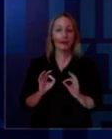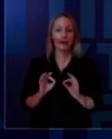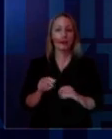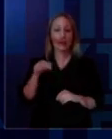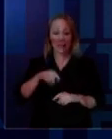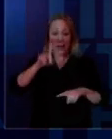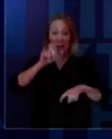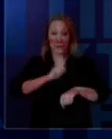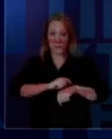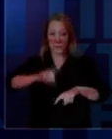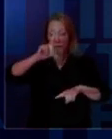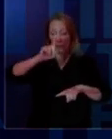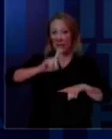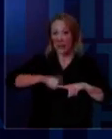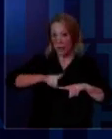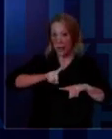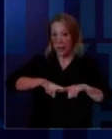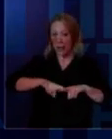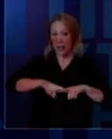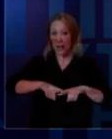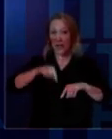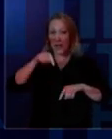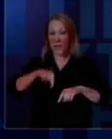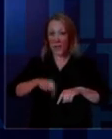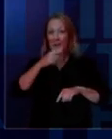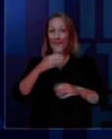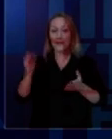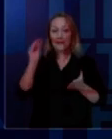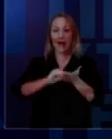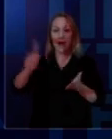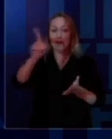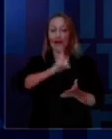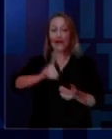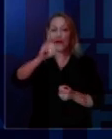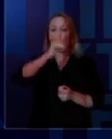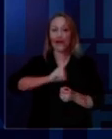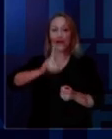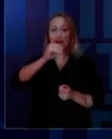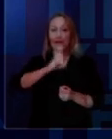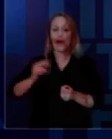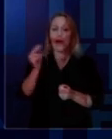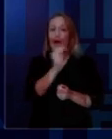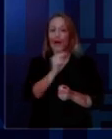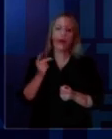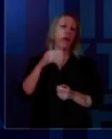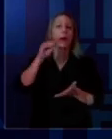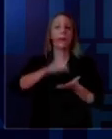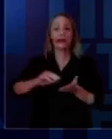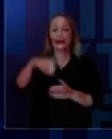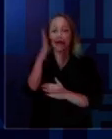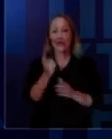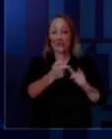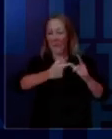η Ελλάδα βρίσκεται αυτή τη στιγμή στον φαύλο κύκλο μιας σειράς από επάλληλες